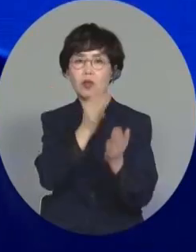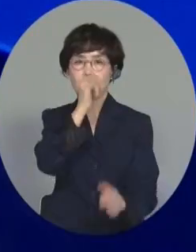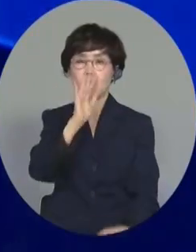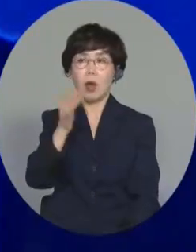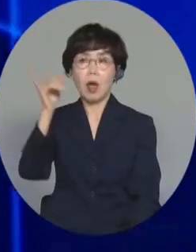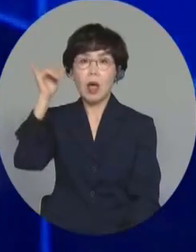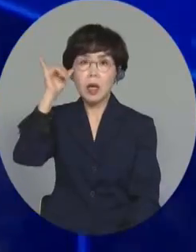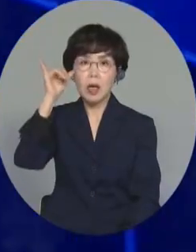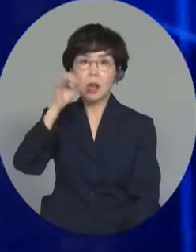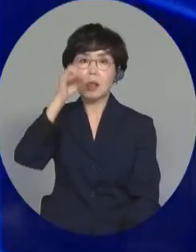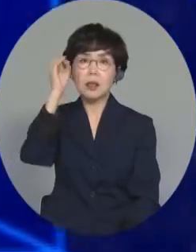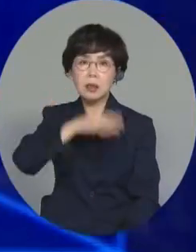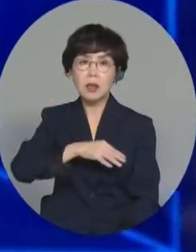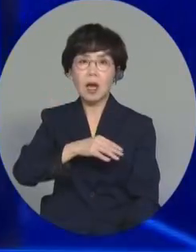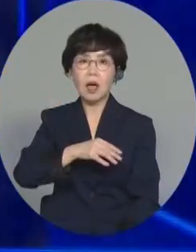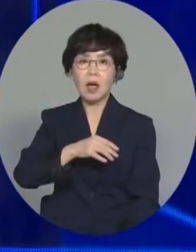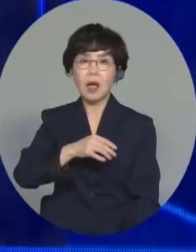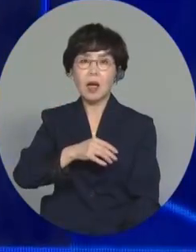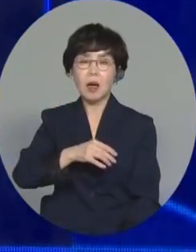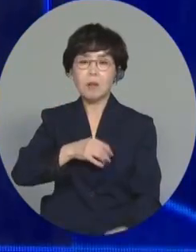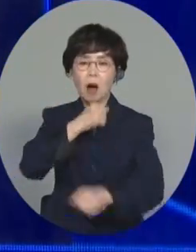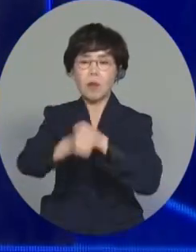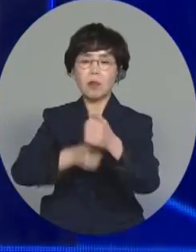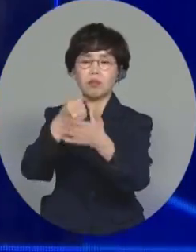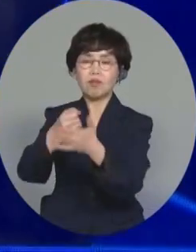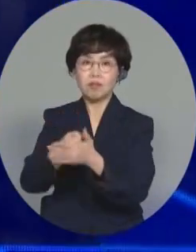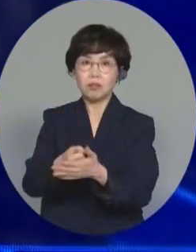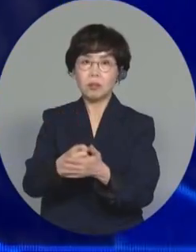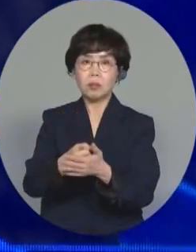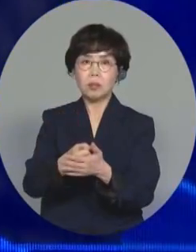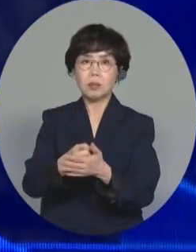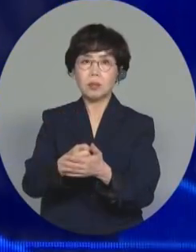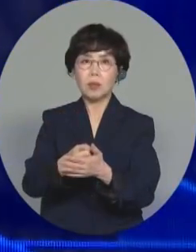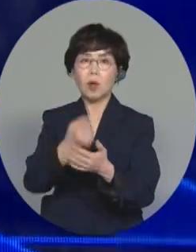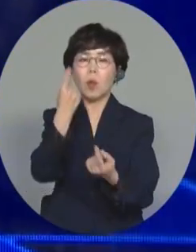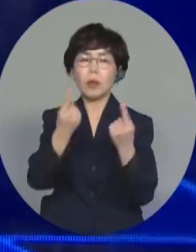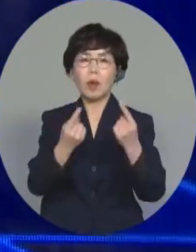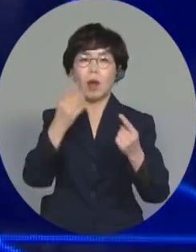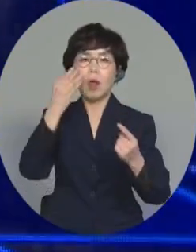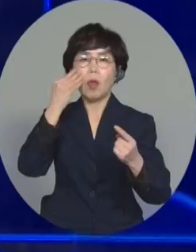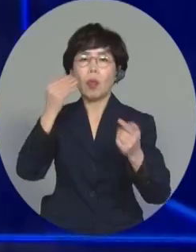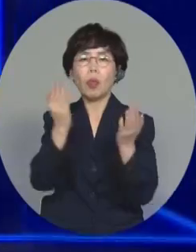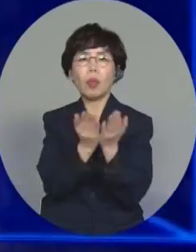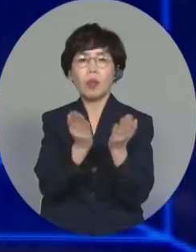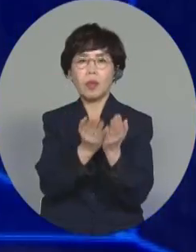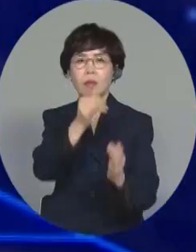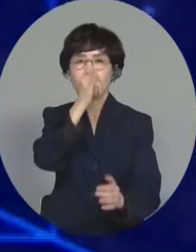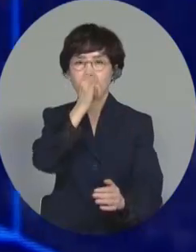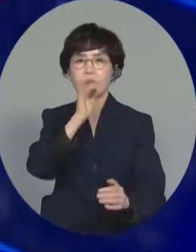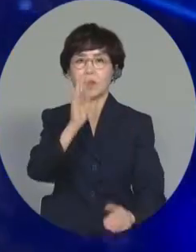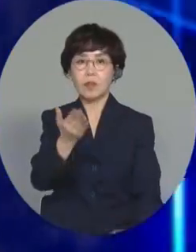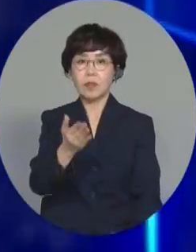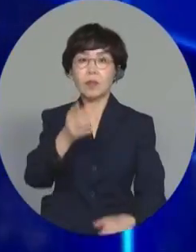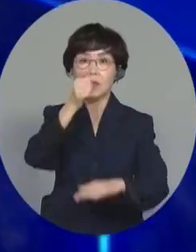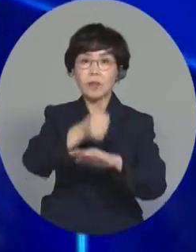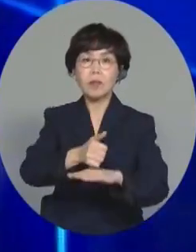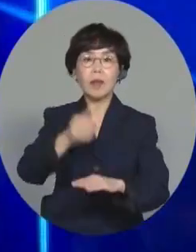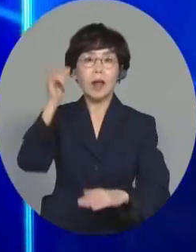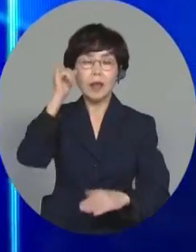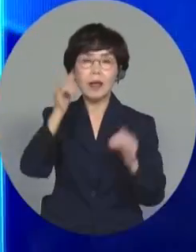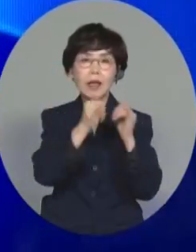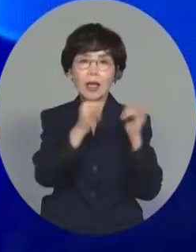AI를 맹목적으로 망치로 두들기듯이 고정화시켜서 만들기보다는 적응이 가능하길 바랍니다. 궁극적으로 AI는